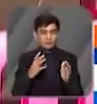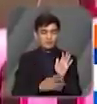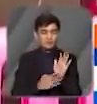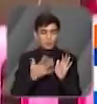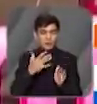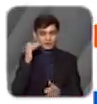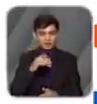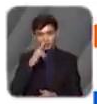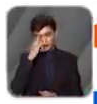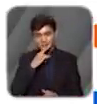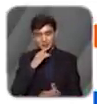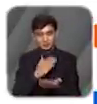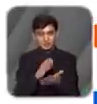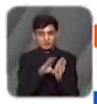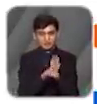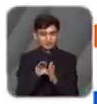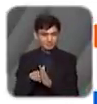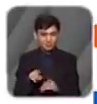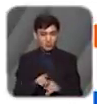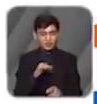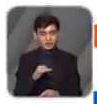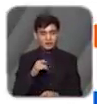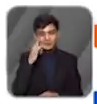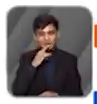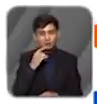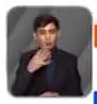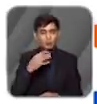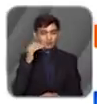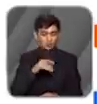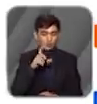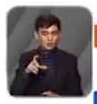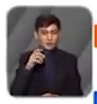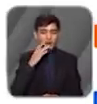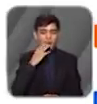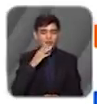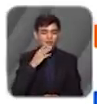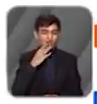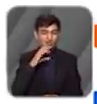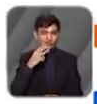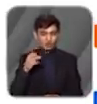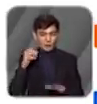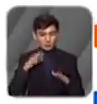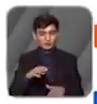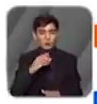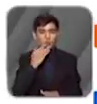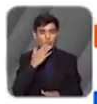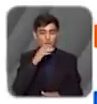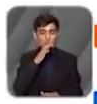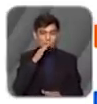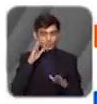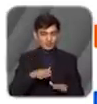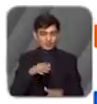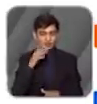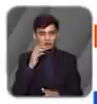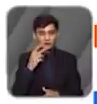мың қазақстандық бар. Жерлестеріміздің 40 мыңы ақшта, 35 мыңы оңтүстік Кореяда, 5100-і Біріккен Араб